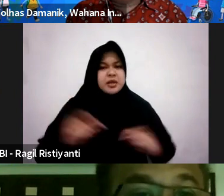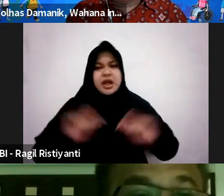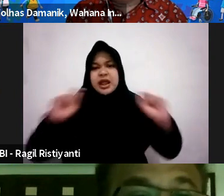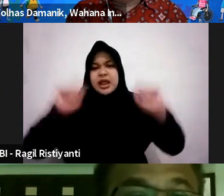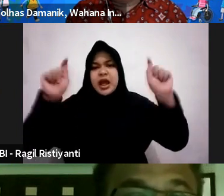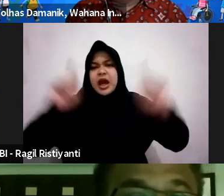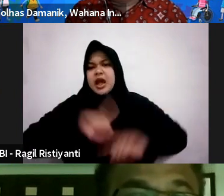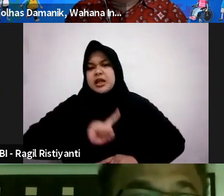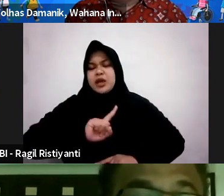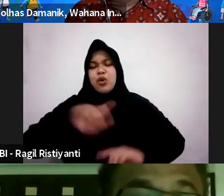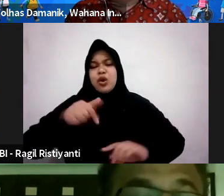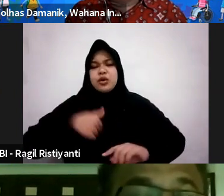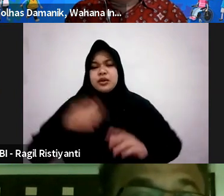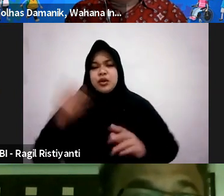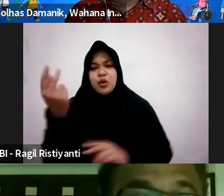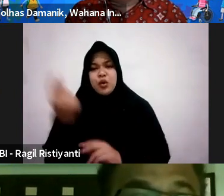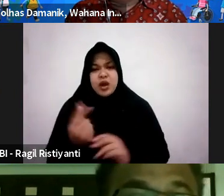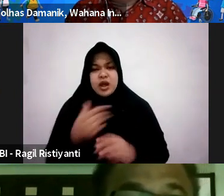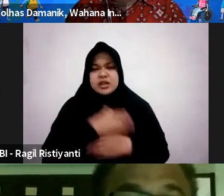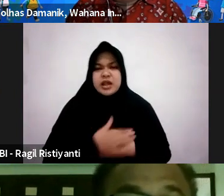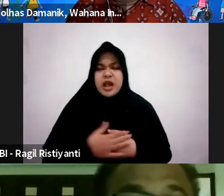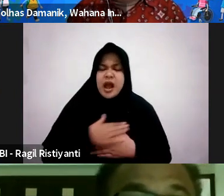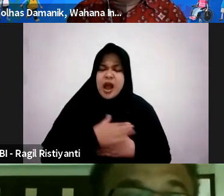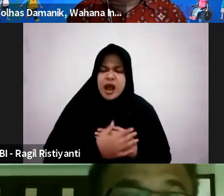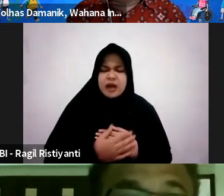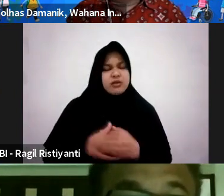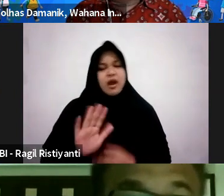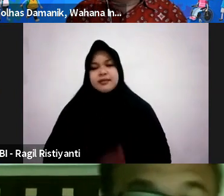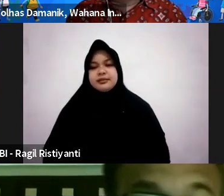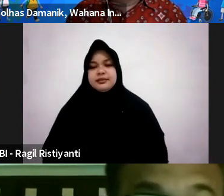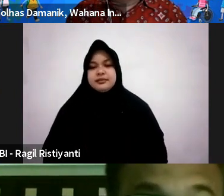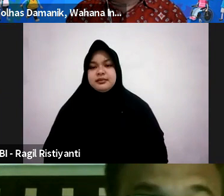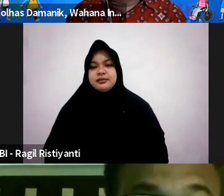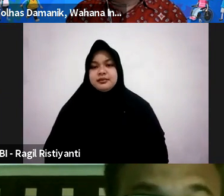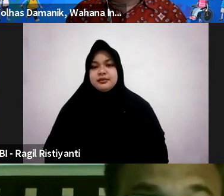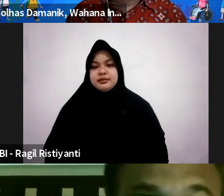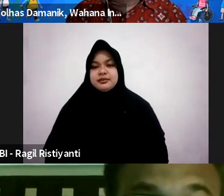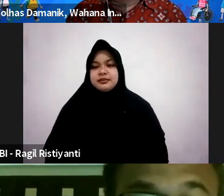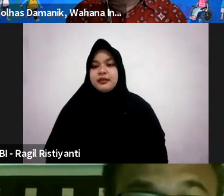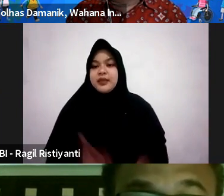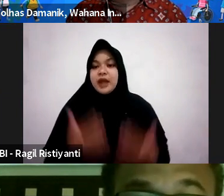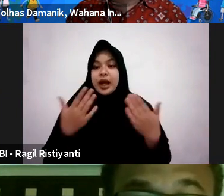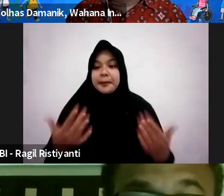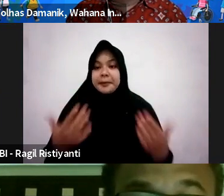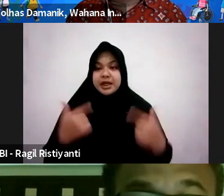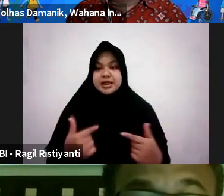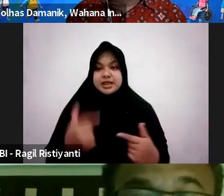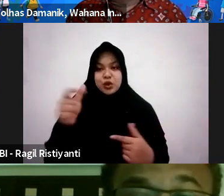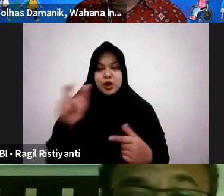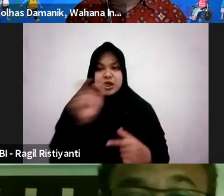mencari orang untuk Vitae atau kasihan gitu kan dan saya untuk kemudian pelan-pelan belajar apa sih gitu film disabilitas